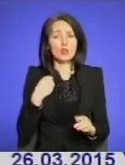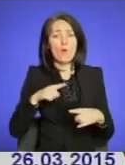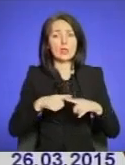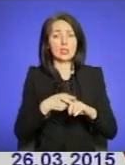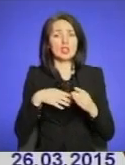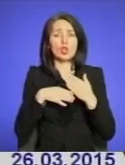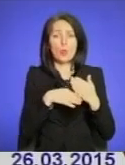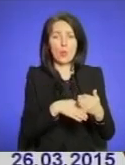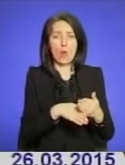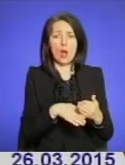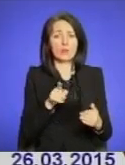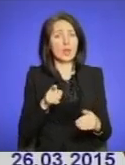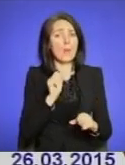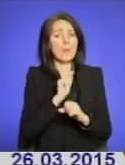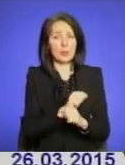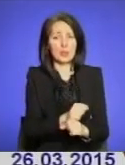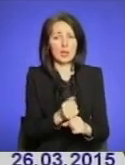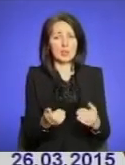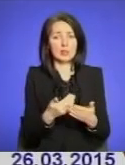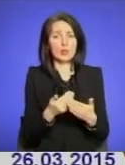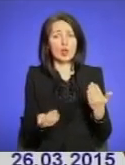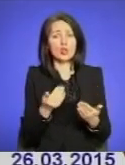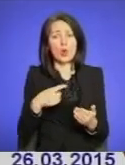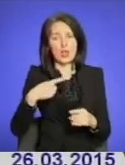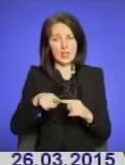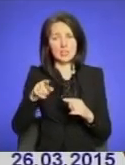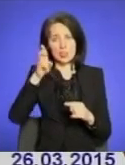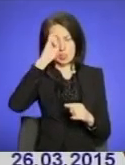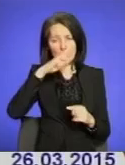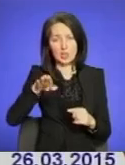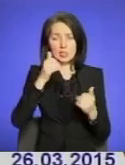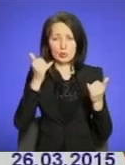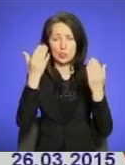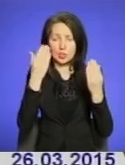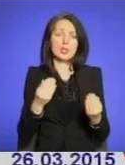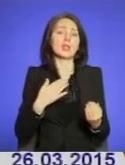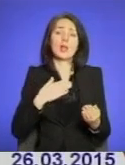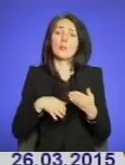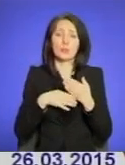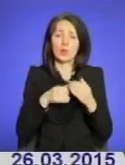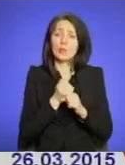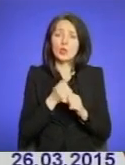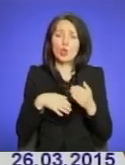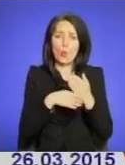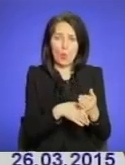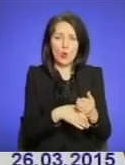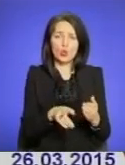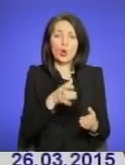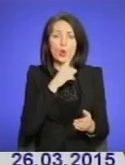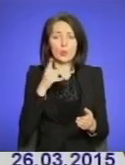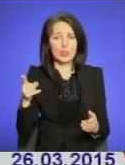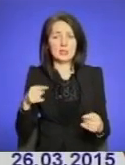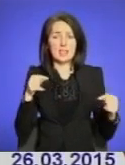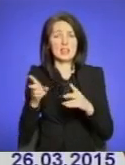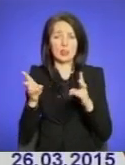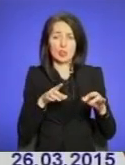військово-технічної допомоги, вона припиняється. Тобто, якщо інші країни на сьогоднішній день нам здійснюють допомогу, то під час антитерористичної операції з